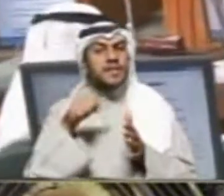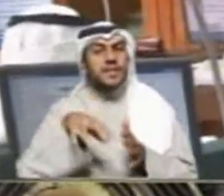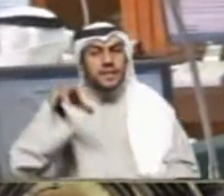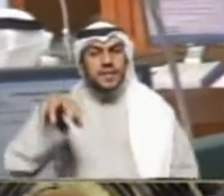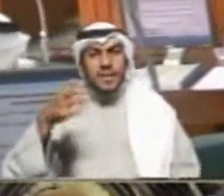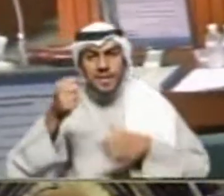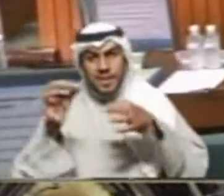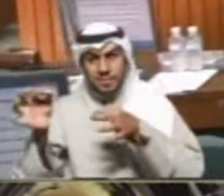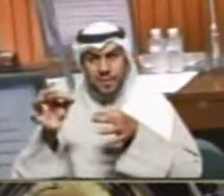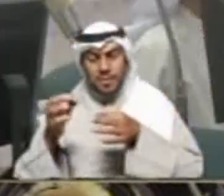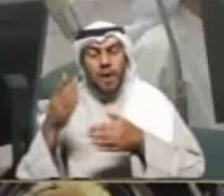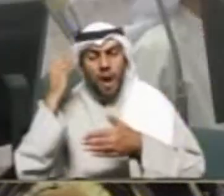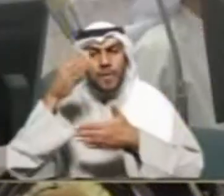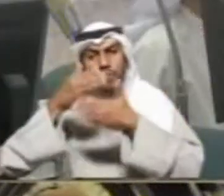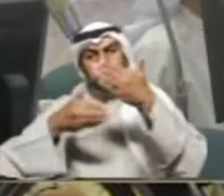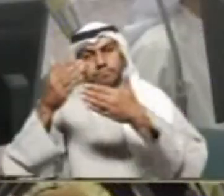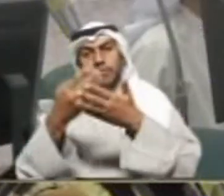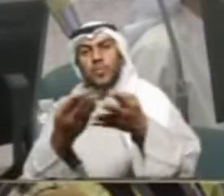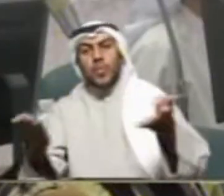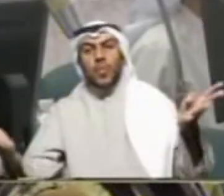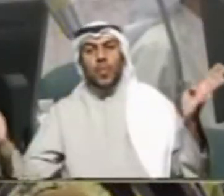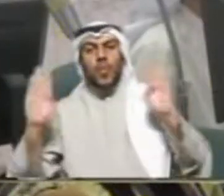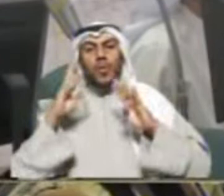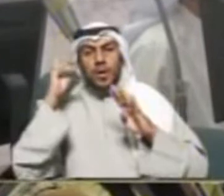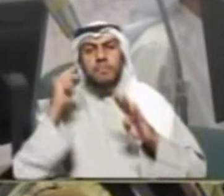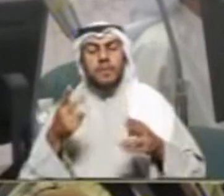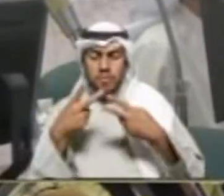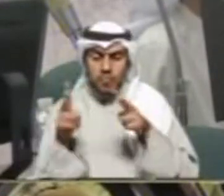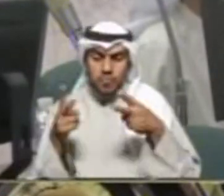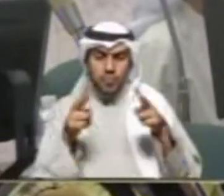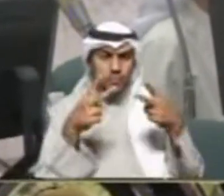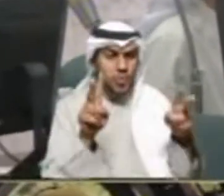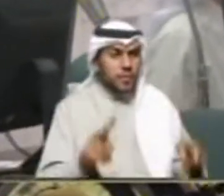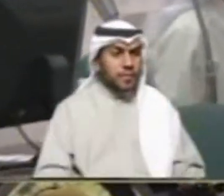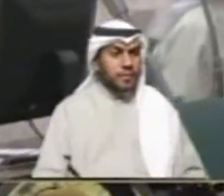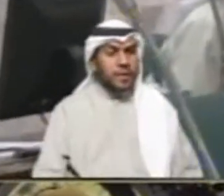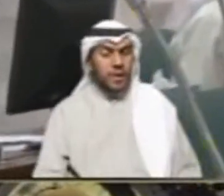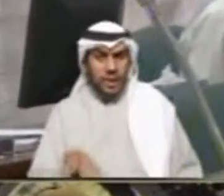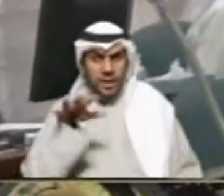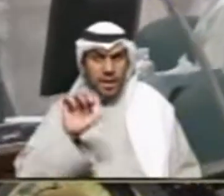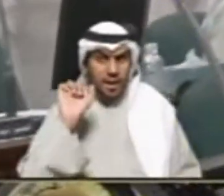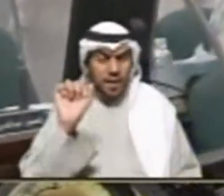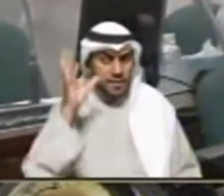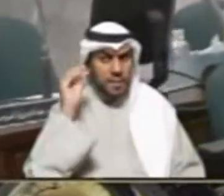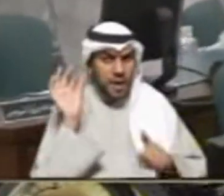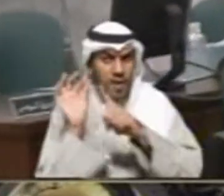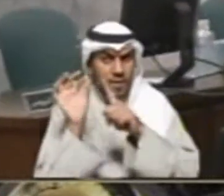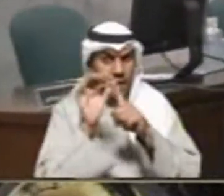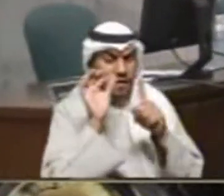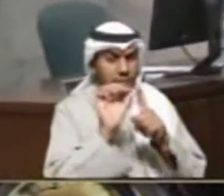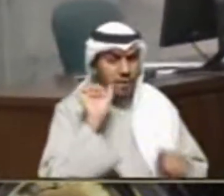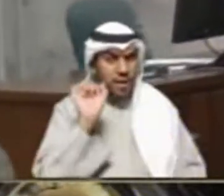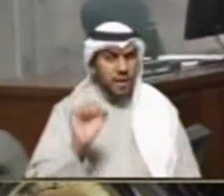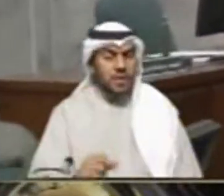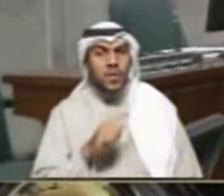للصناعة يسرع من وتيرة الإنجاز. أيضا تمت الموافقة في الجلسة على استحداث مدخل